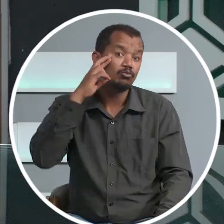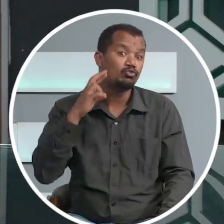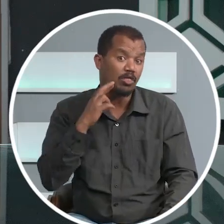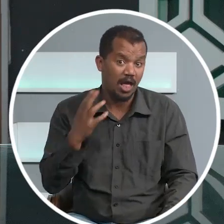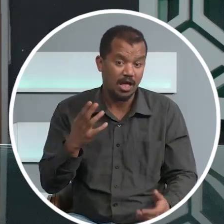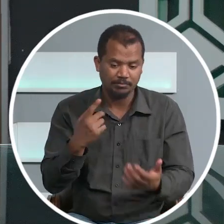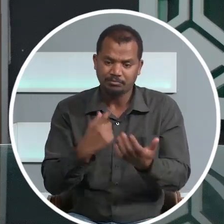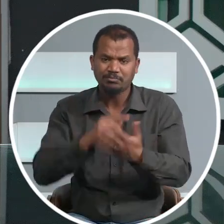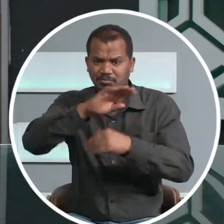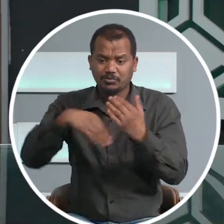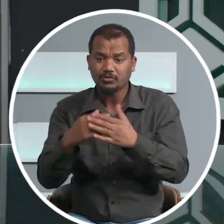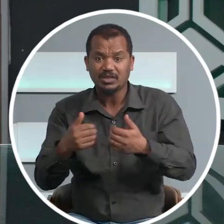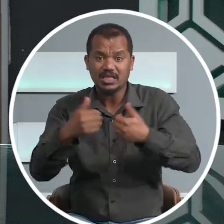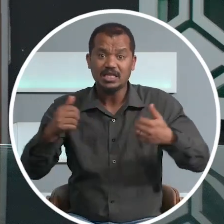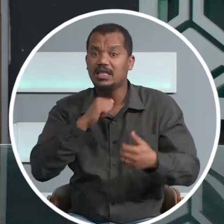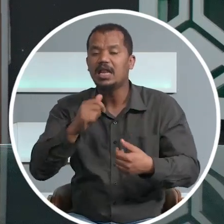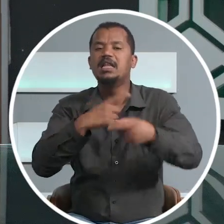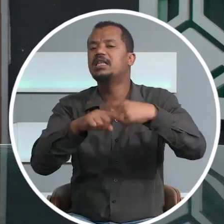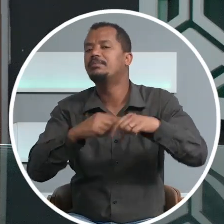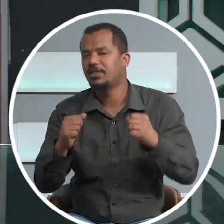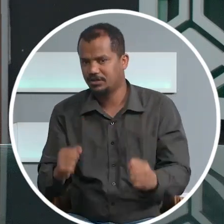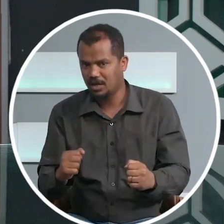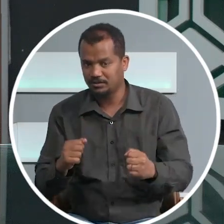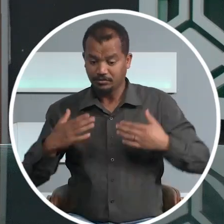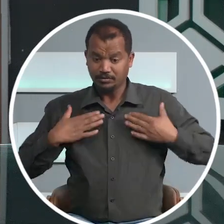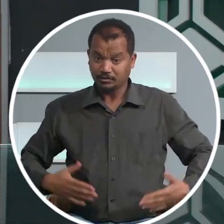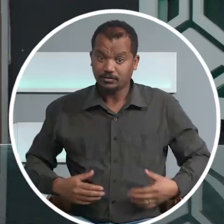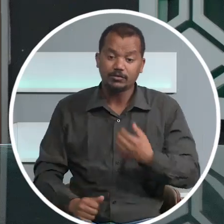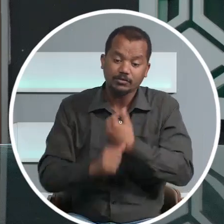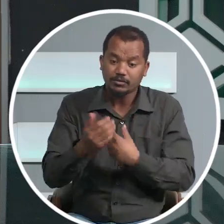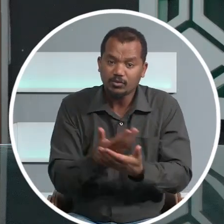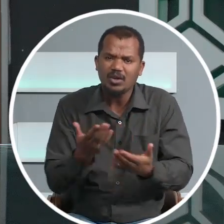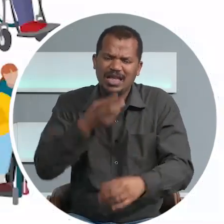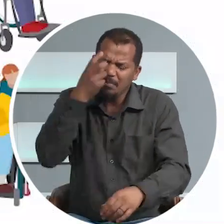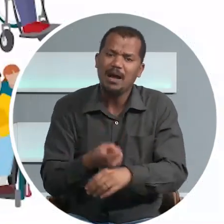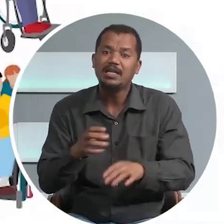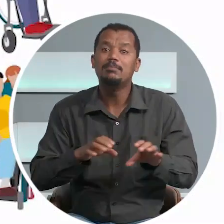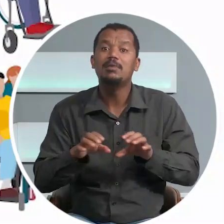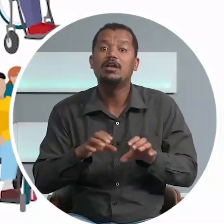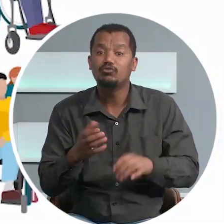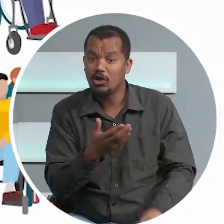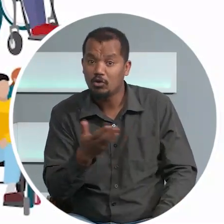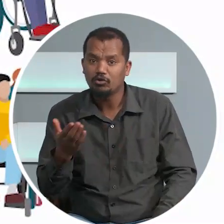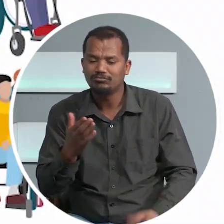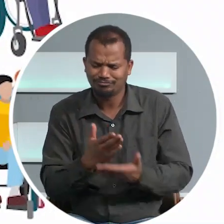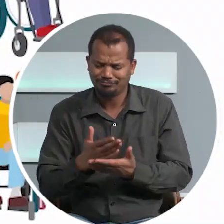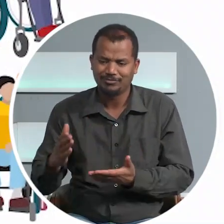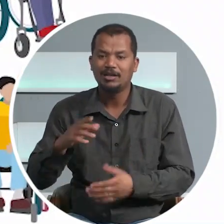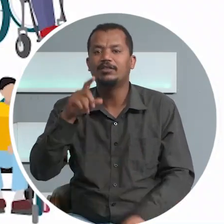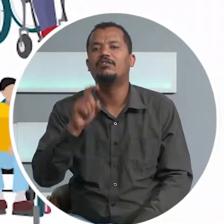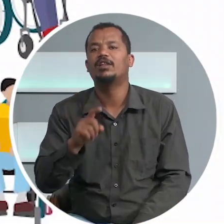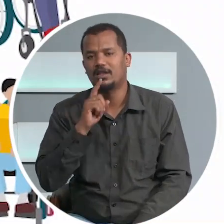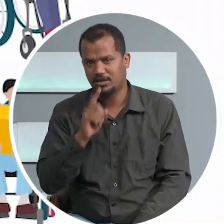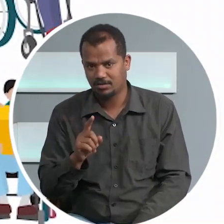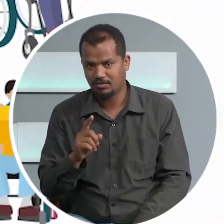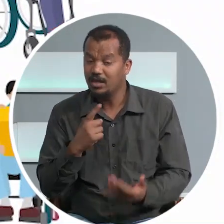ላይ ይሄንን ሁሉ ሳይለይ ሊገጥም ይችላል። ስለዚህ የአካል ጉዳትን ጉዳይ ከባድ የሚያደርጉ ነገሮችን መቅረፍ